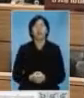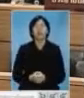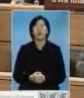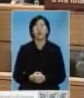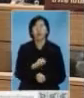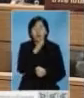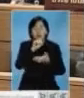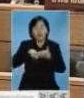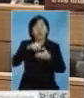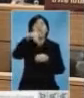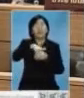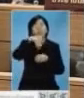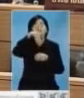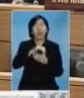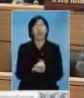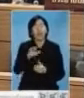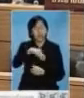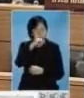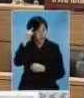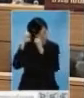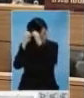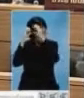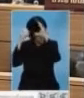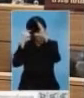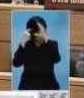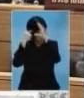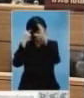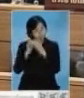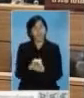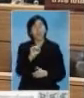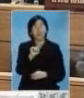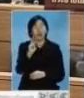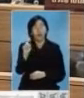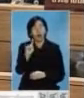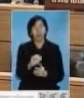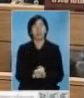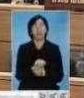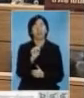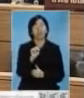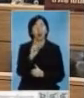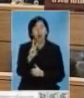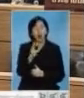ถ้าเราปล่อยให้มีการเลือกตั้งท่านประธานนึกภาพสิครับเราจะได้สว.ที่มาจาก